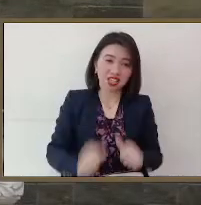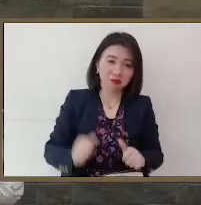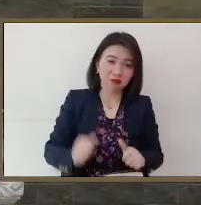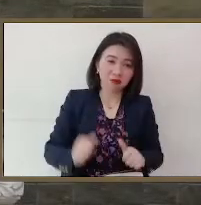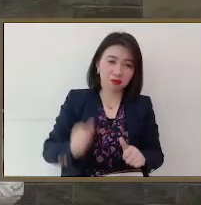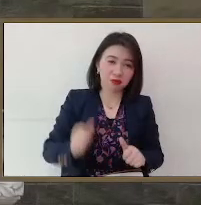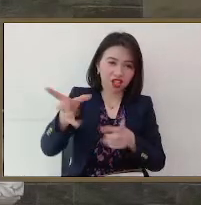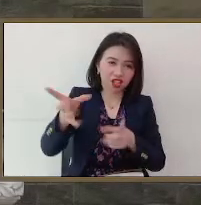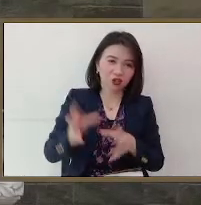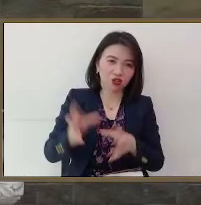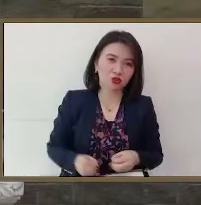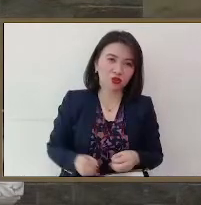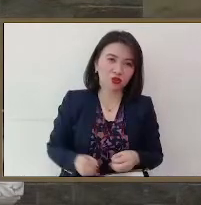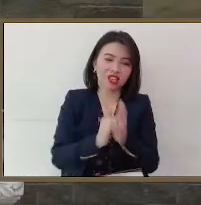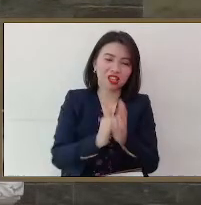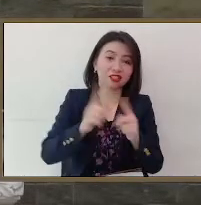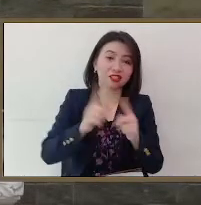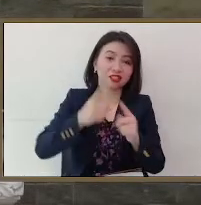bawat isa sa atin dito.